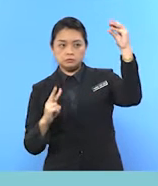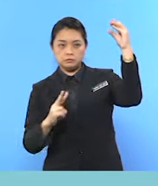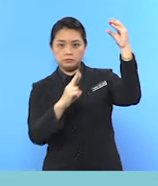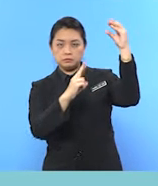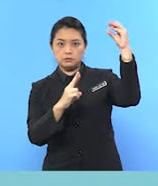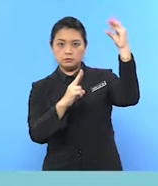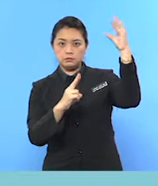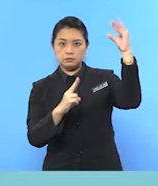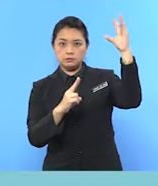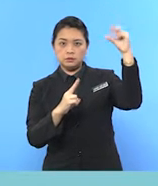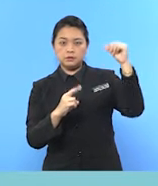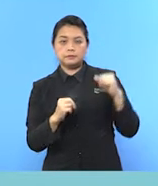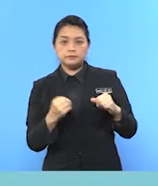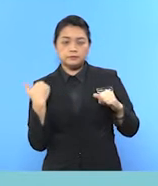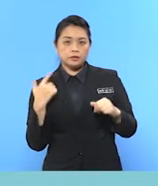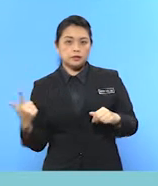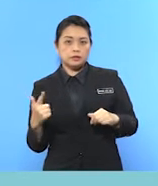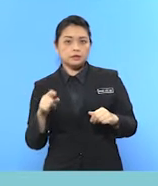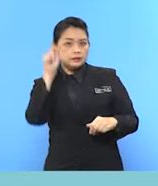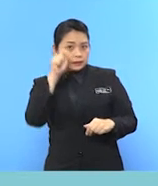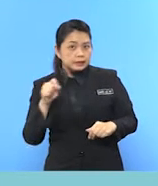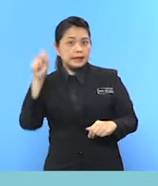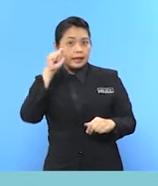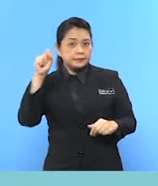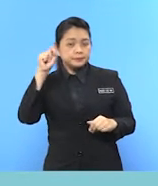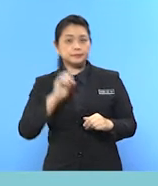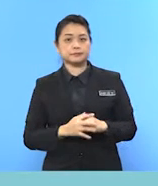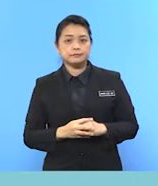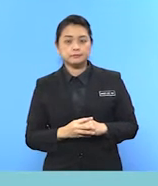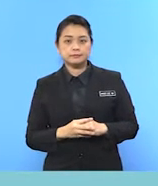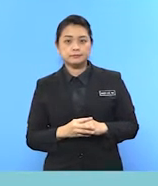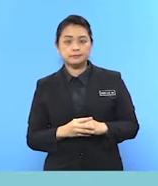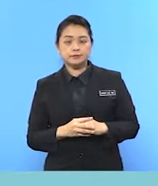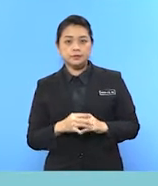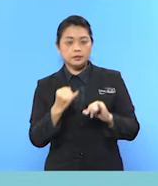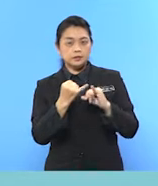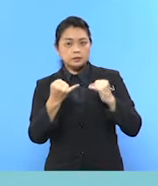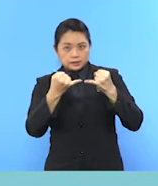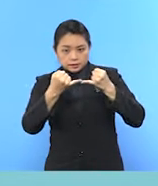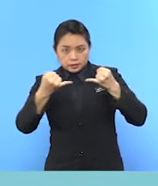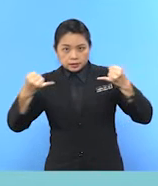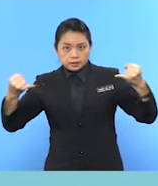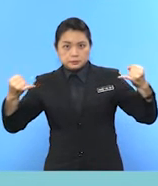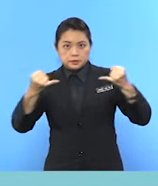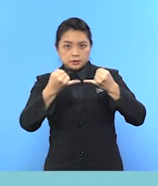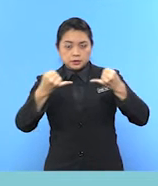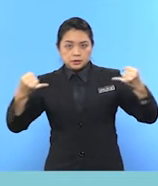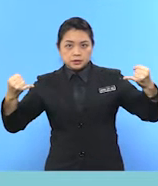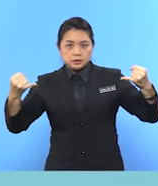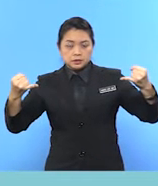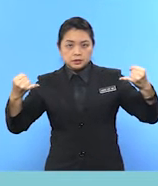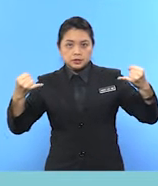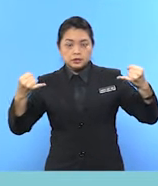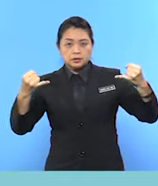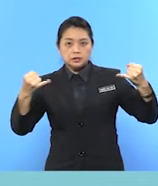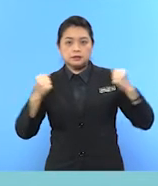dari penglihatan Sarah ialah theta. jarak mencancang di antara